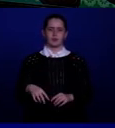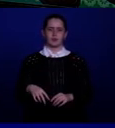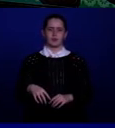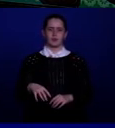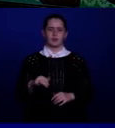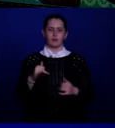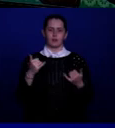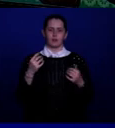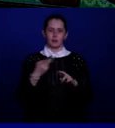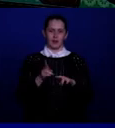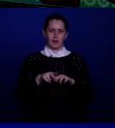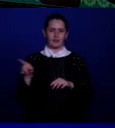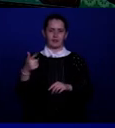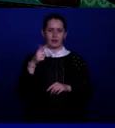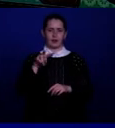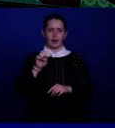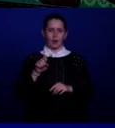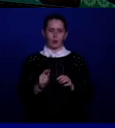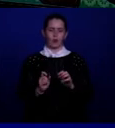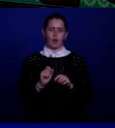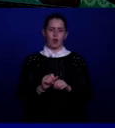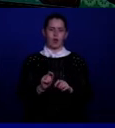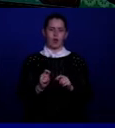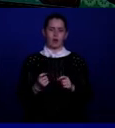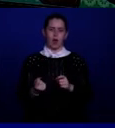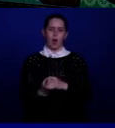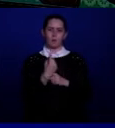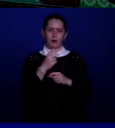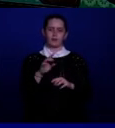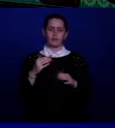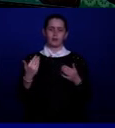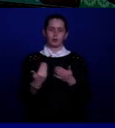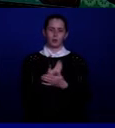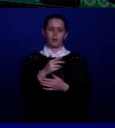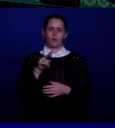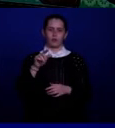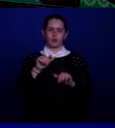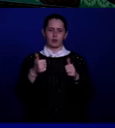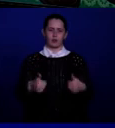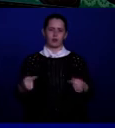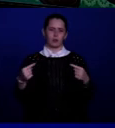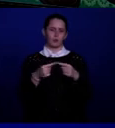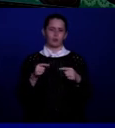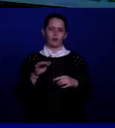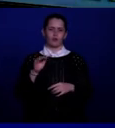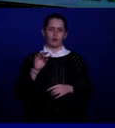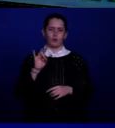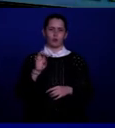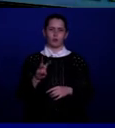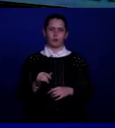299. От данных глаголов вы должны образовать глаголы в неопределенной форме. Надеюсь, вы все